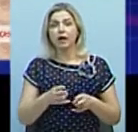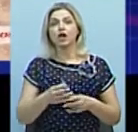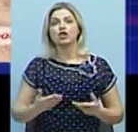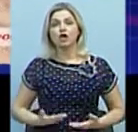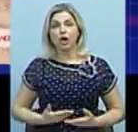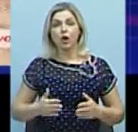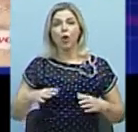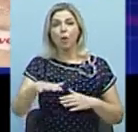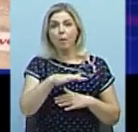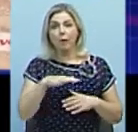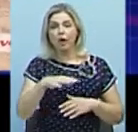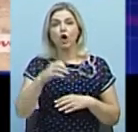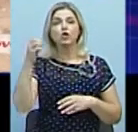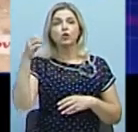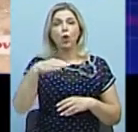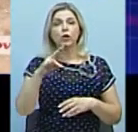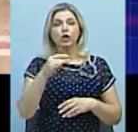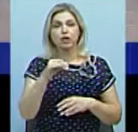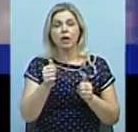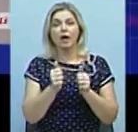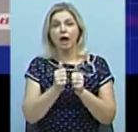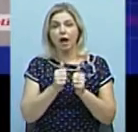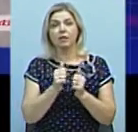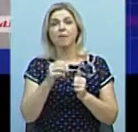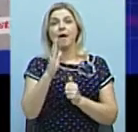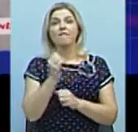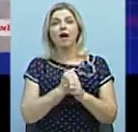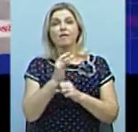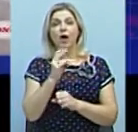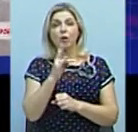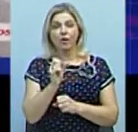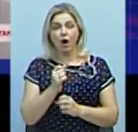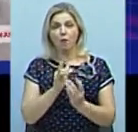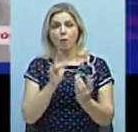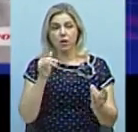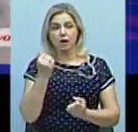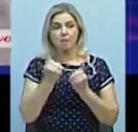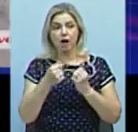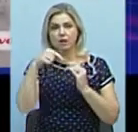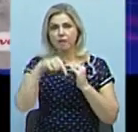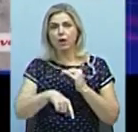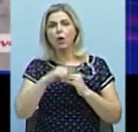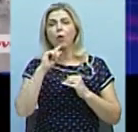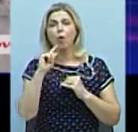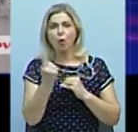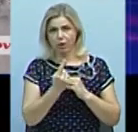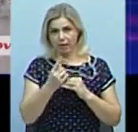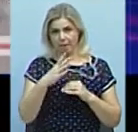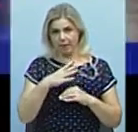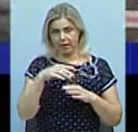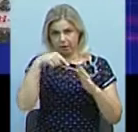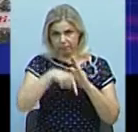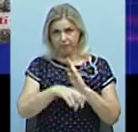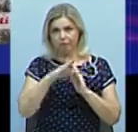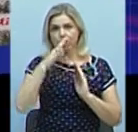житлового комплексу «Сонячний» біля Варварівського мосту. Автомобіль пролежав на дні річки понад рік, говорять поліцейські.